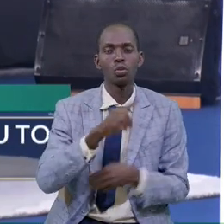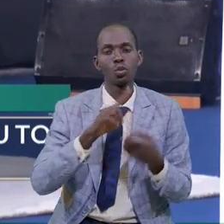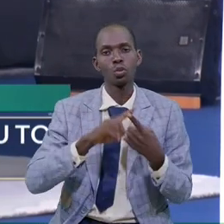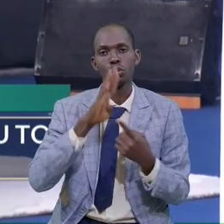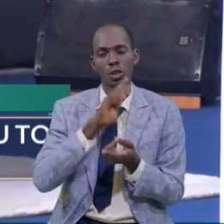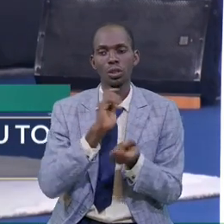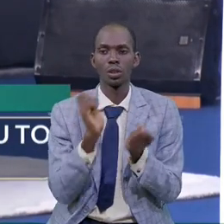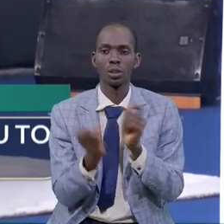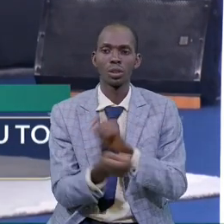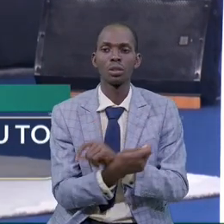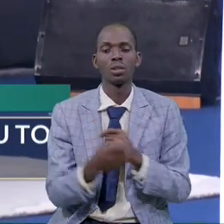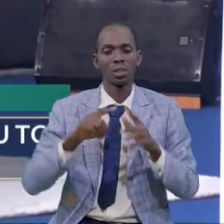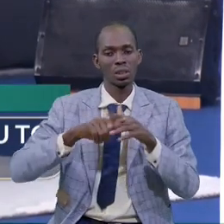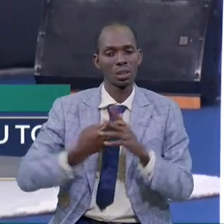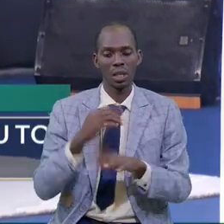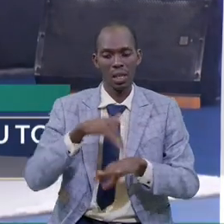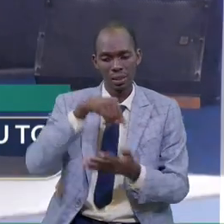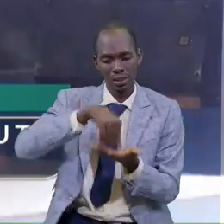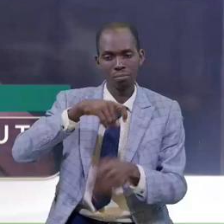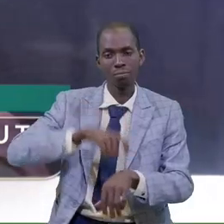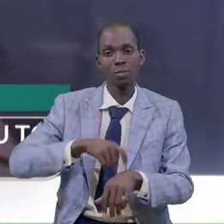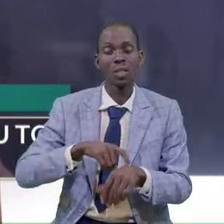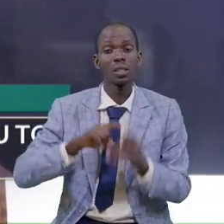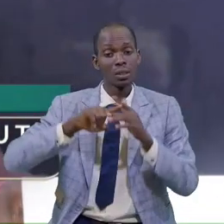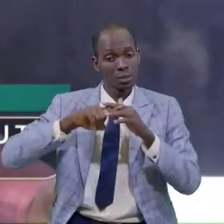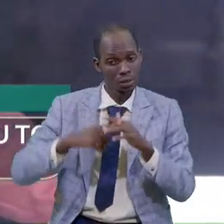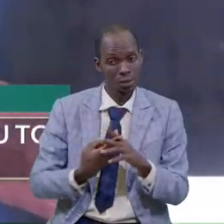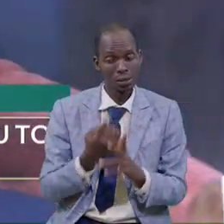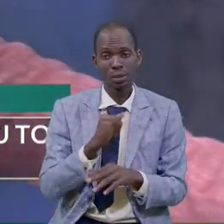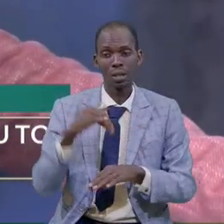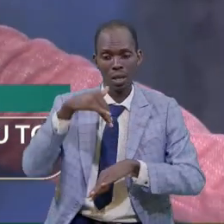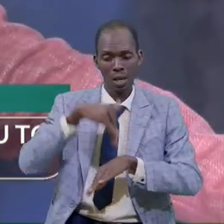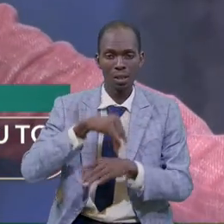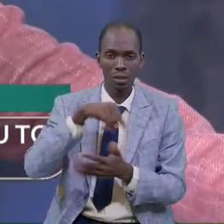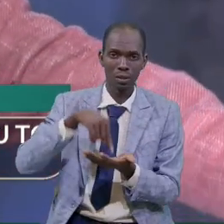Et ça commence en ce moment même. J'ai dit ça commence en ce moment.